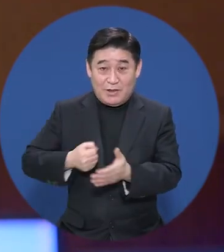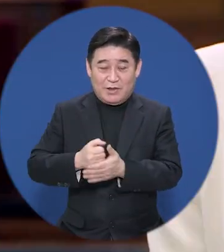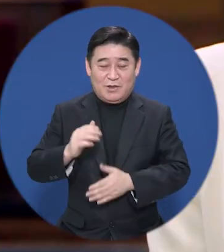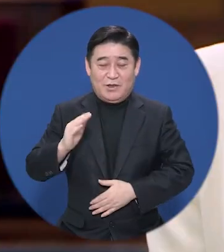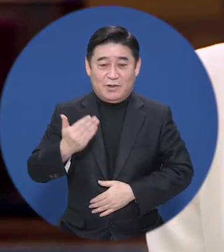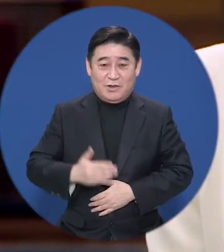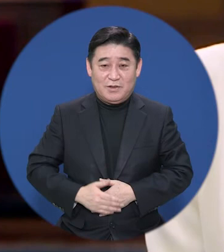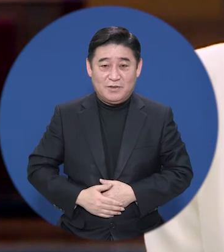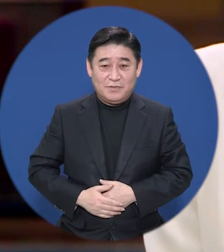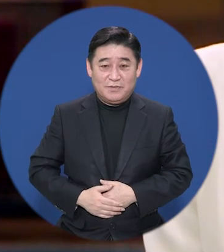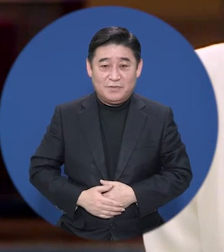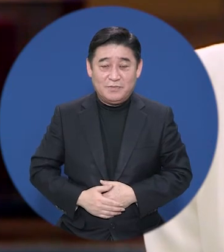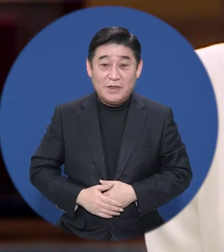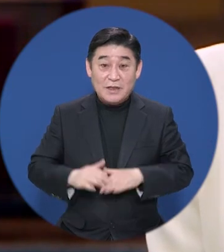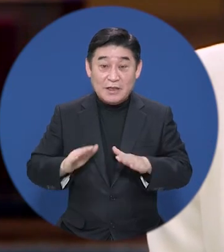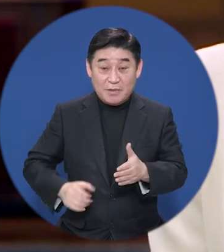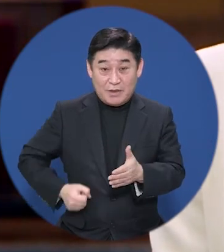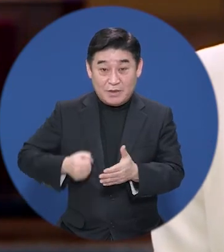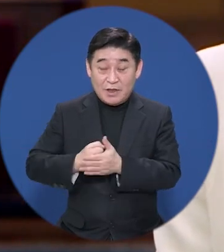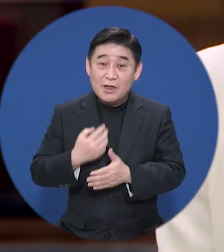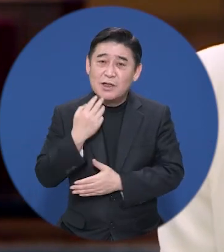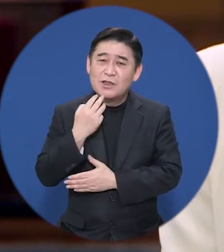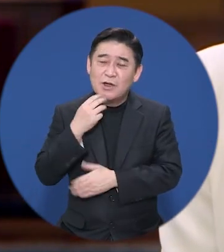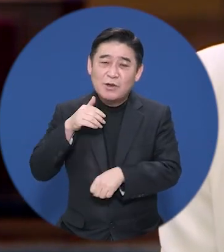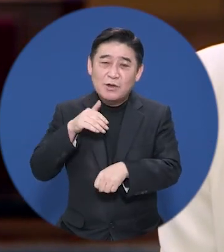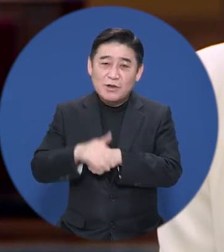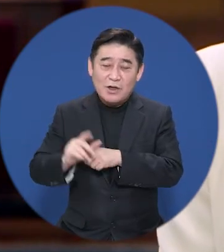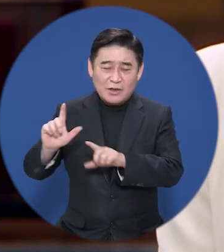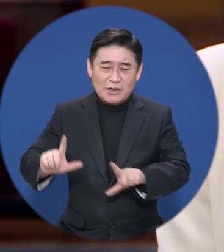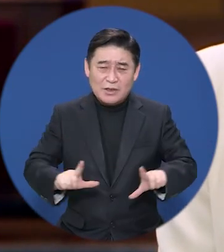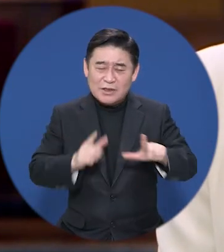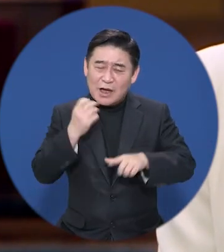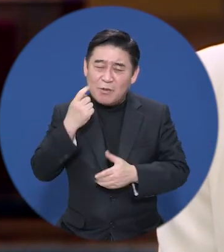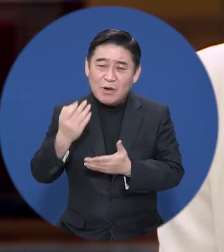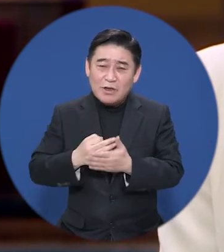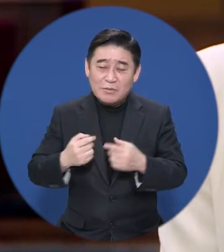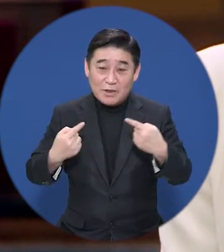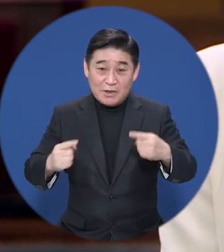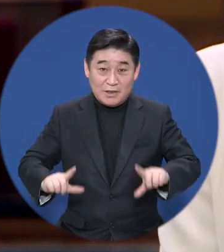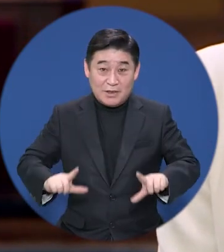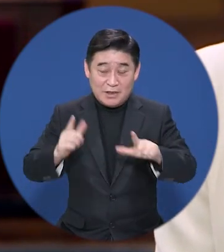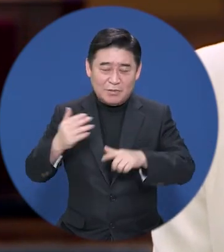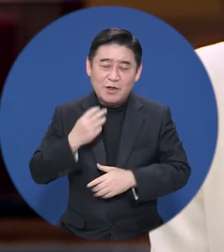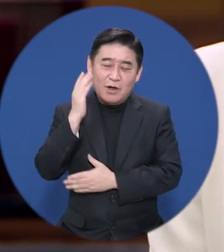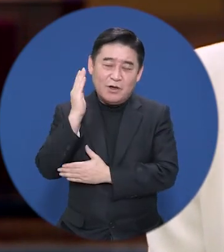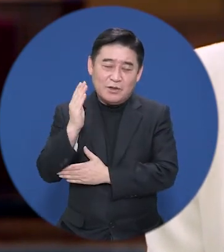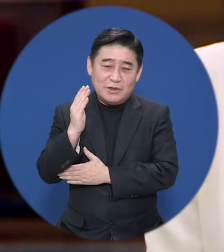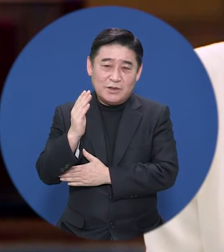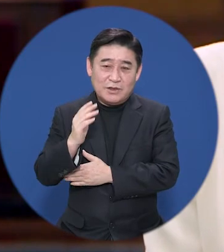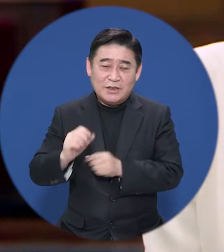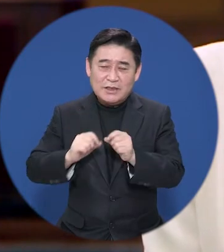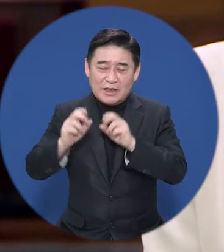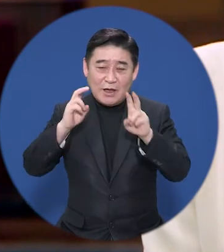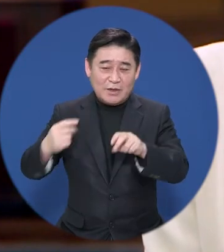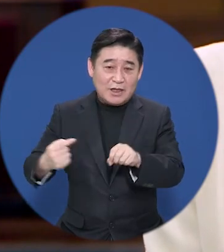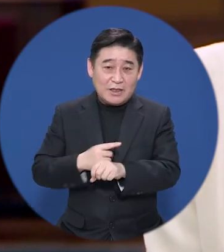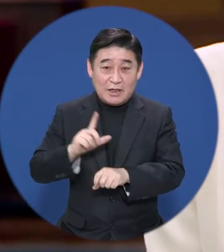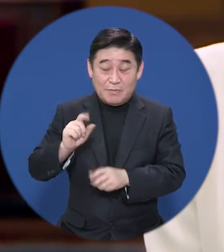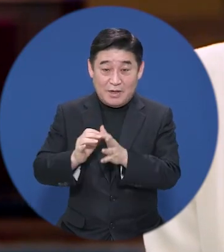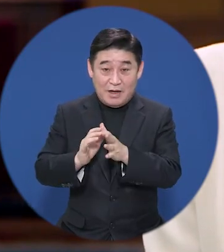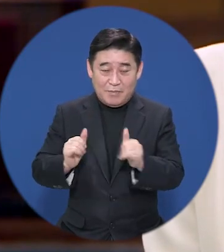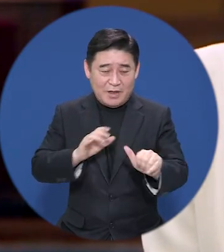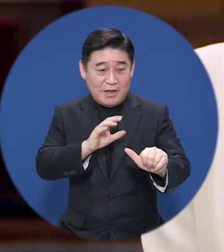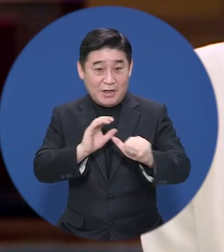있죠. 그렇죠. 이번에 결정된 서울형 생활임금은 지난 1월 1일부터 서울시와 서울시 자회사 등 만여